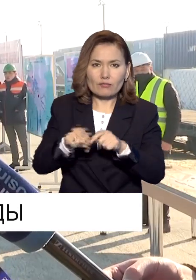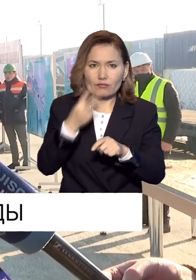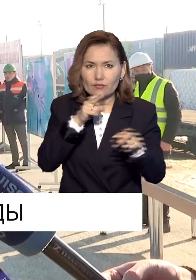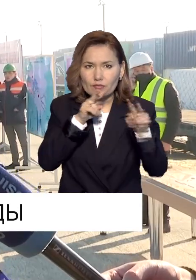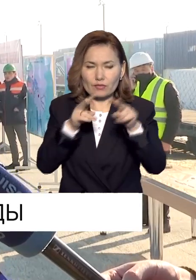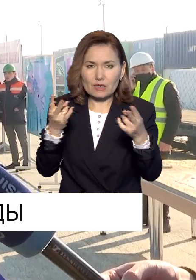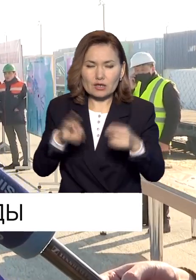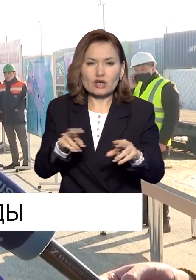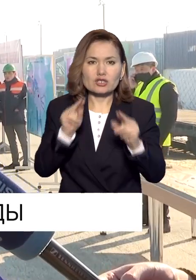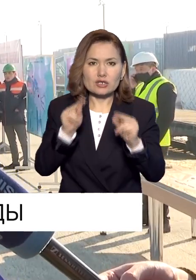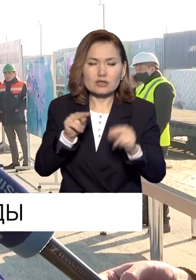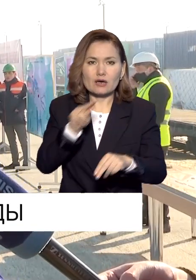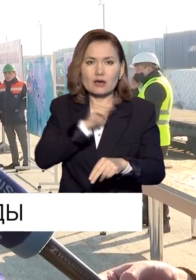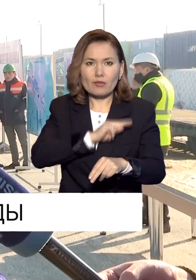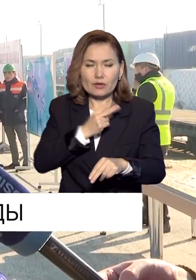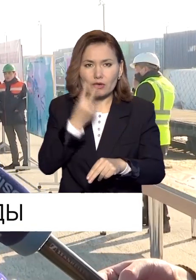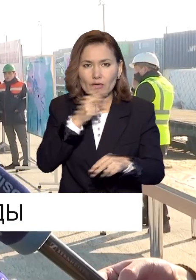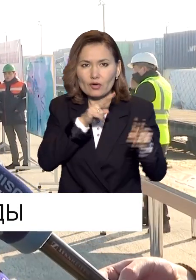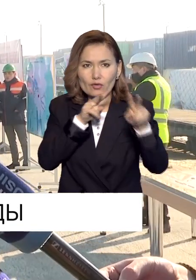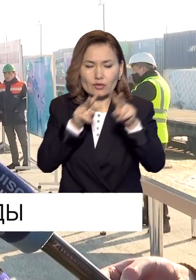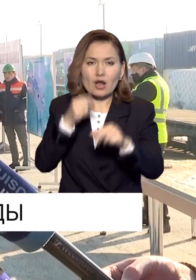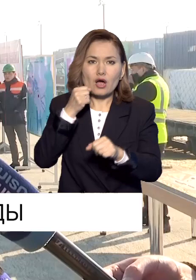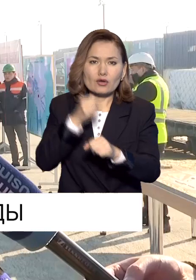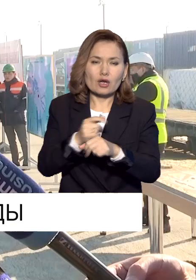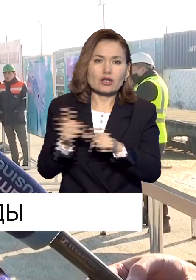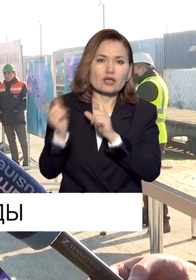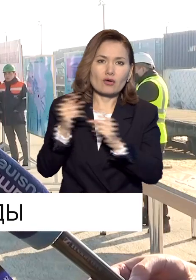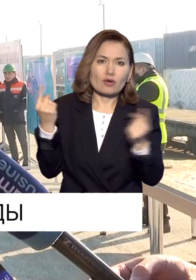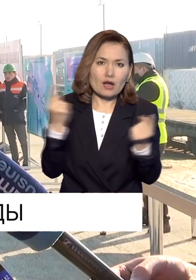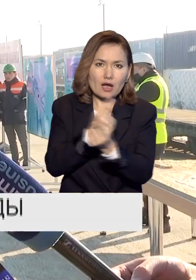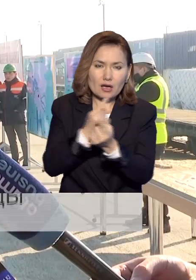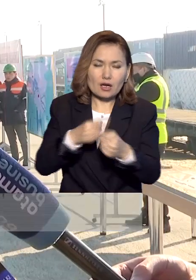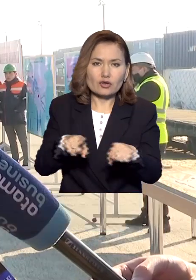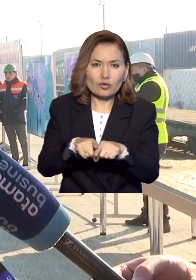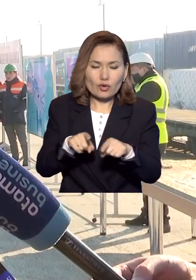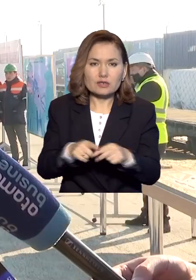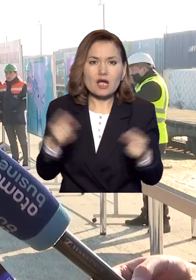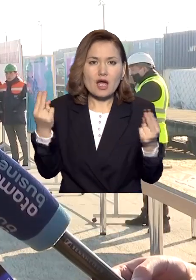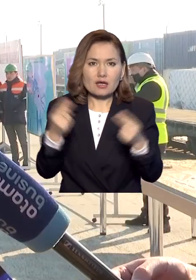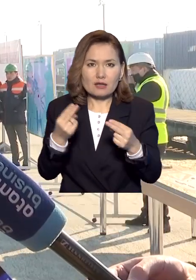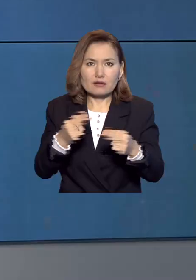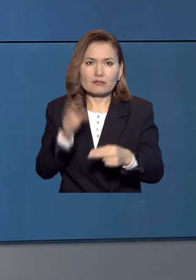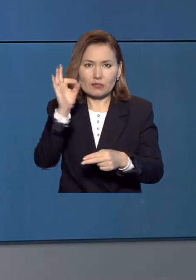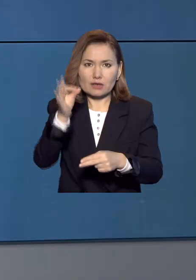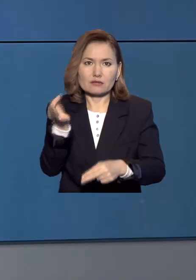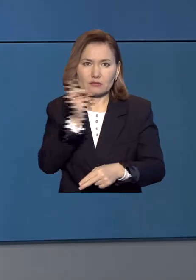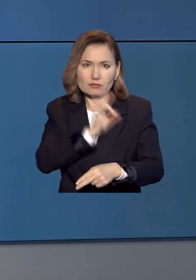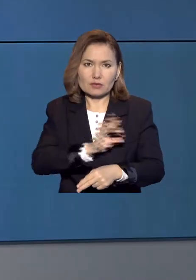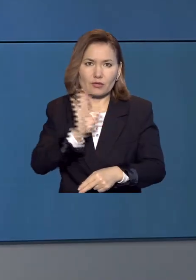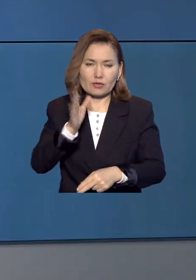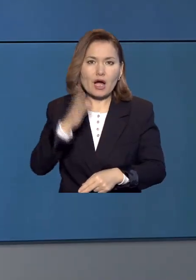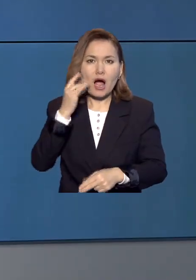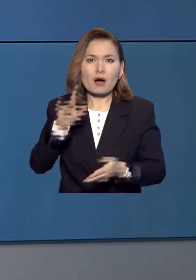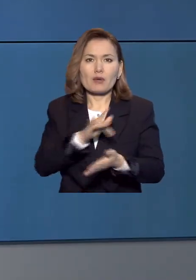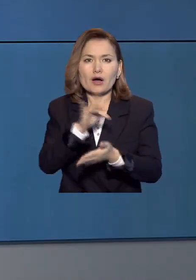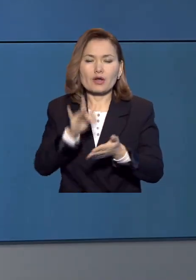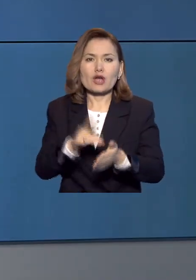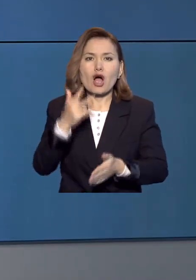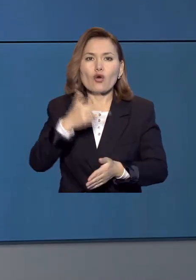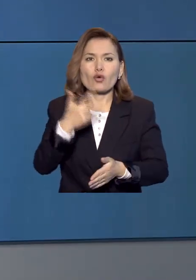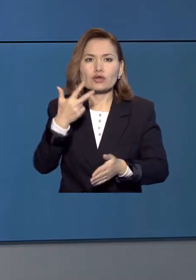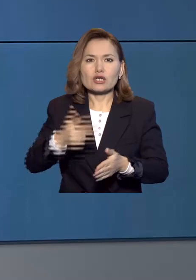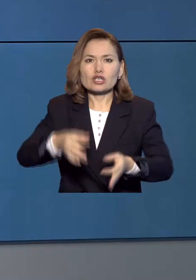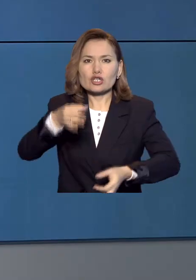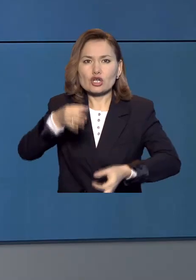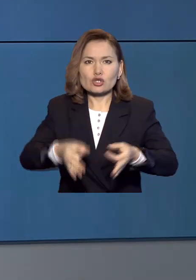бағаның ашықтығын қамтамасыз етіп, сол бағалар бойынша тауарларын әкеліп отса, әрине кедендік түсімдер көбейеді. Алматыда 33 сот